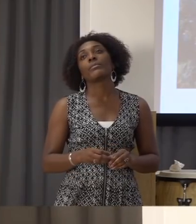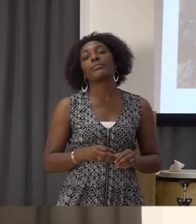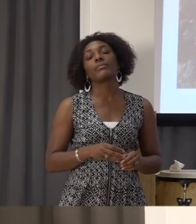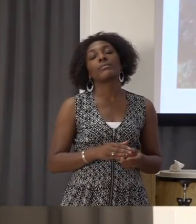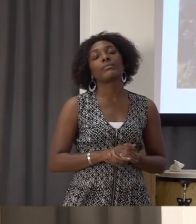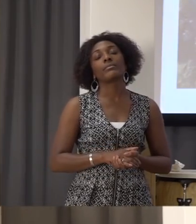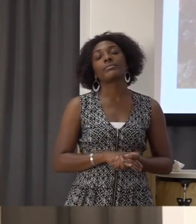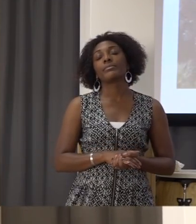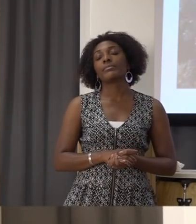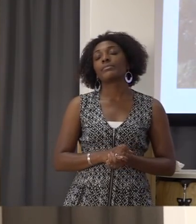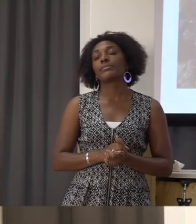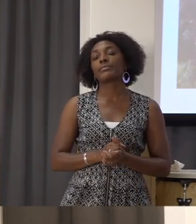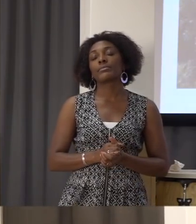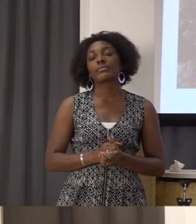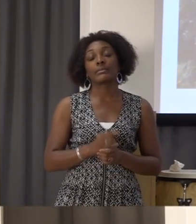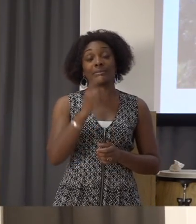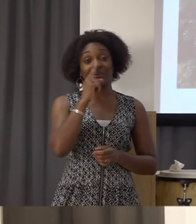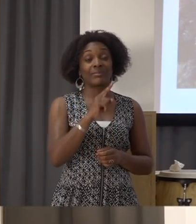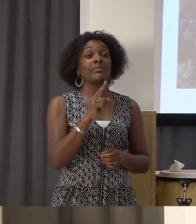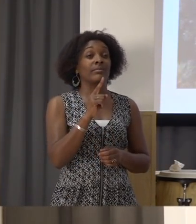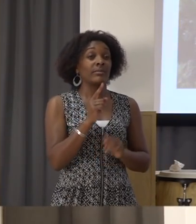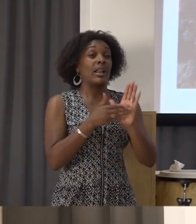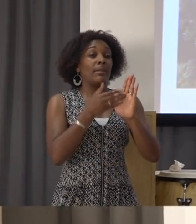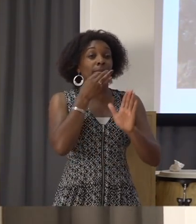La parole dit, les Jébusiens,